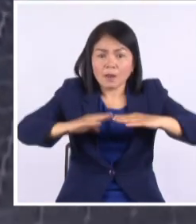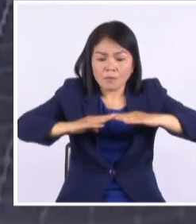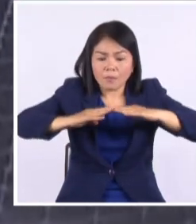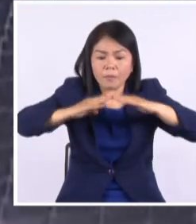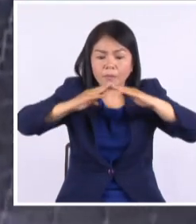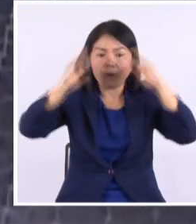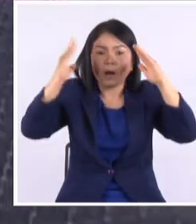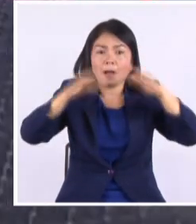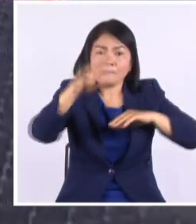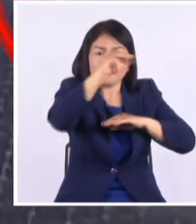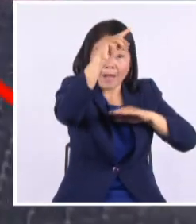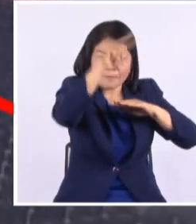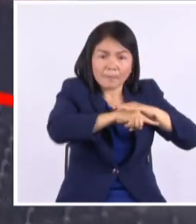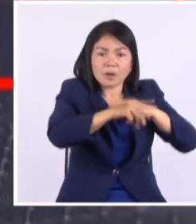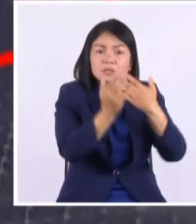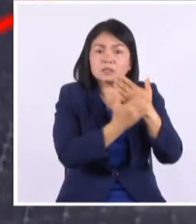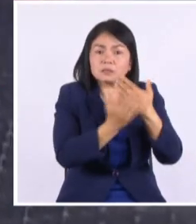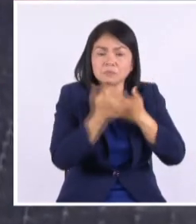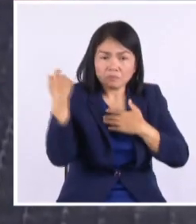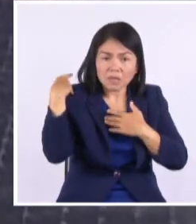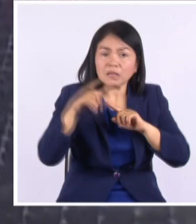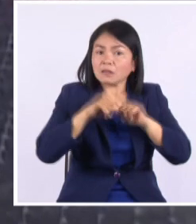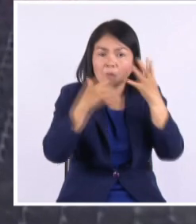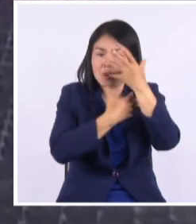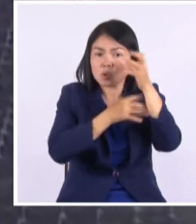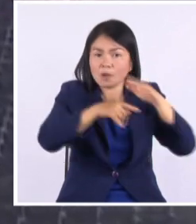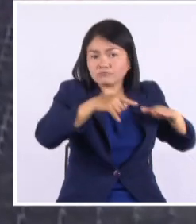สะพานกำลังถูกชักขึ้นมาเหมือนกันครับอ่ะ